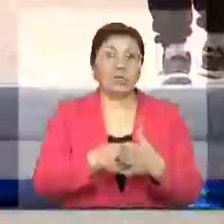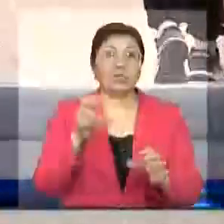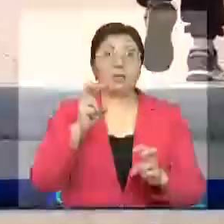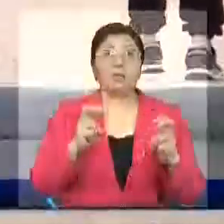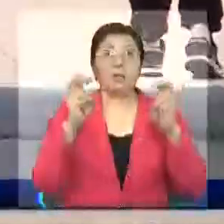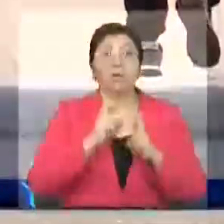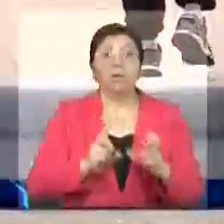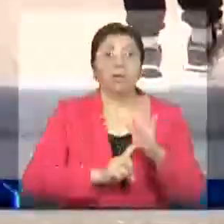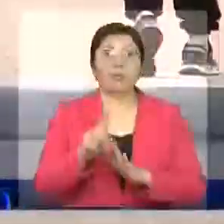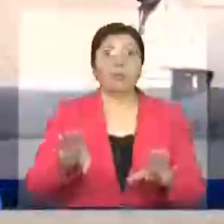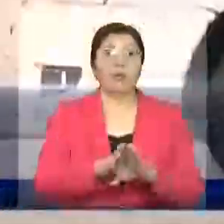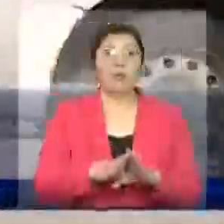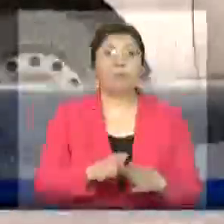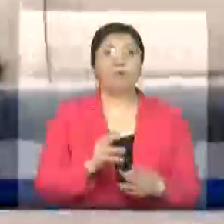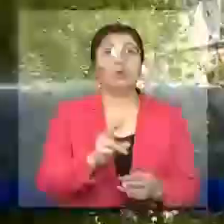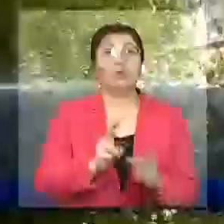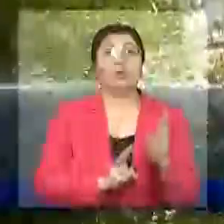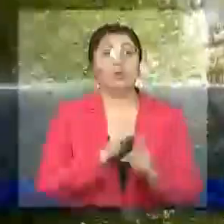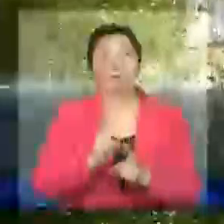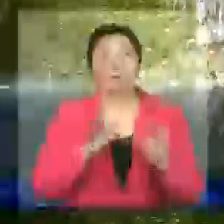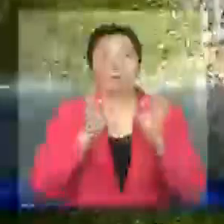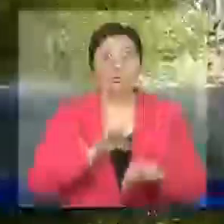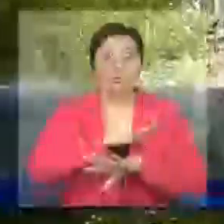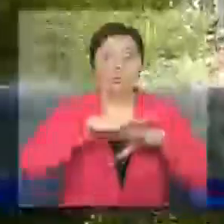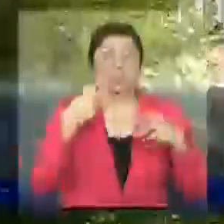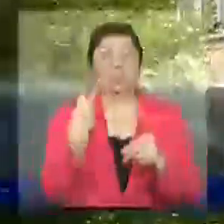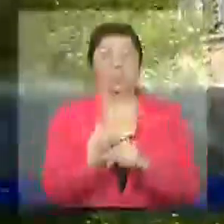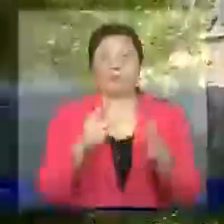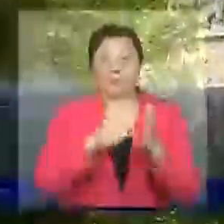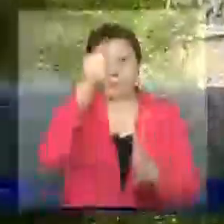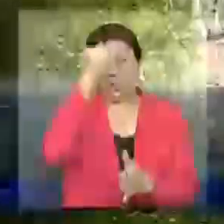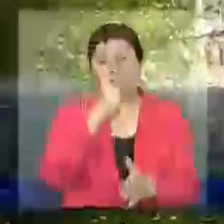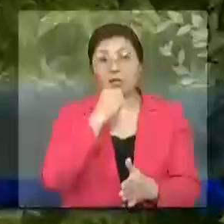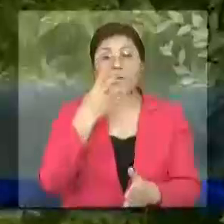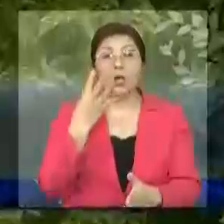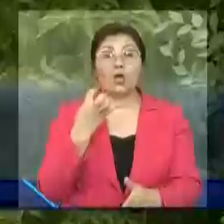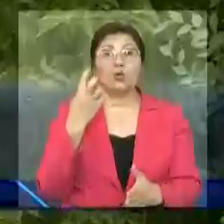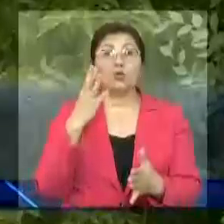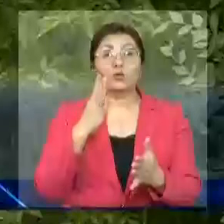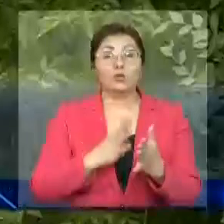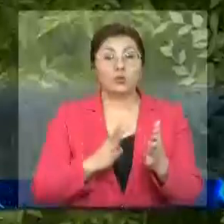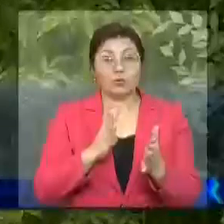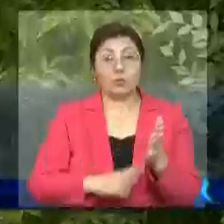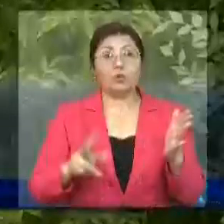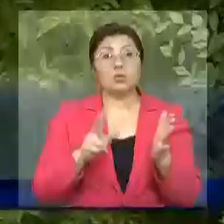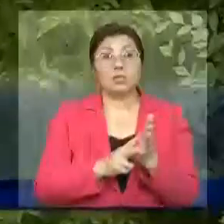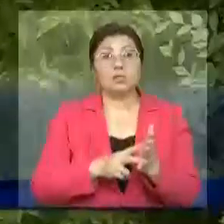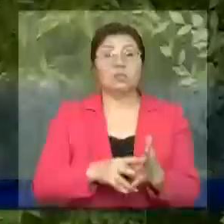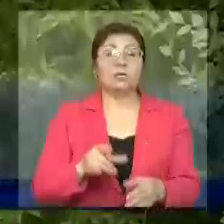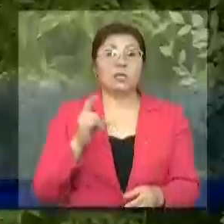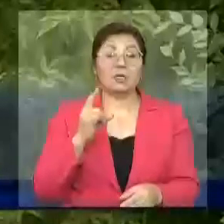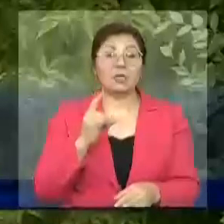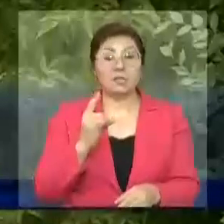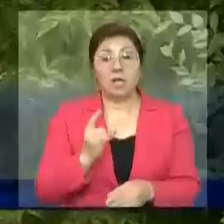басталды. Жалпы мұндай арыз шағымдар сотта жетерлік. Биыл алғашқы 7 айдың қорытындысы бойынша 498 алаяқтық қылмыс тіркелді.